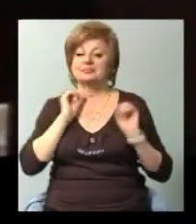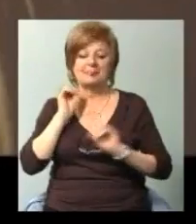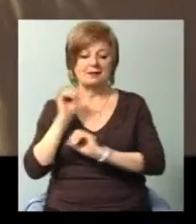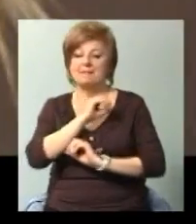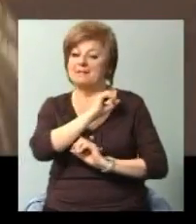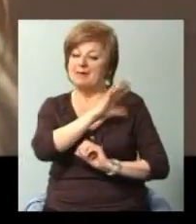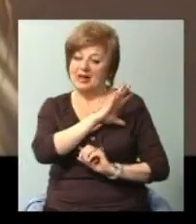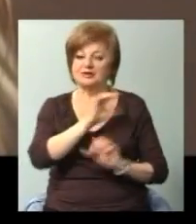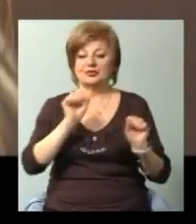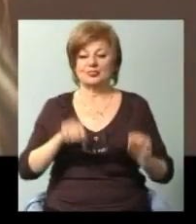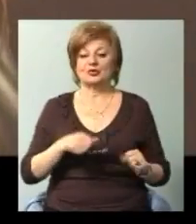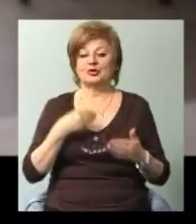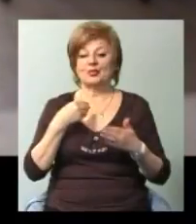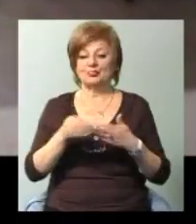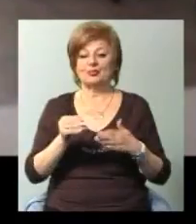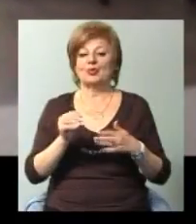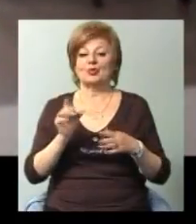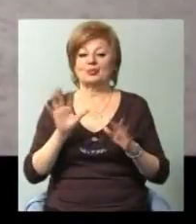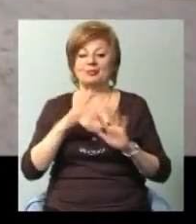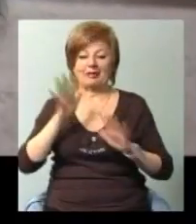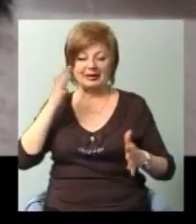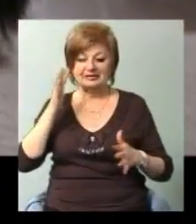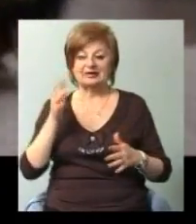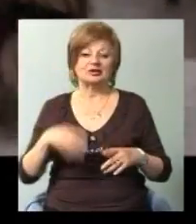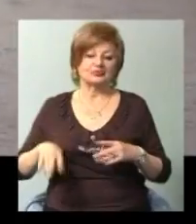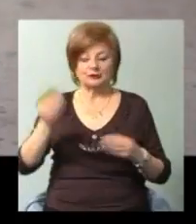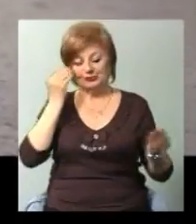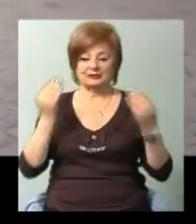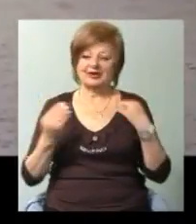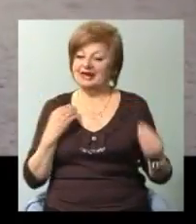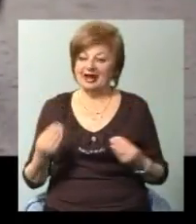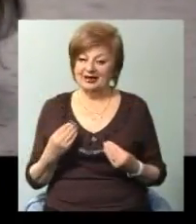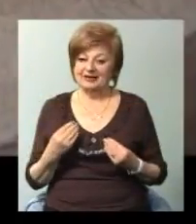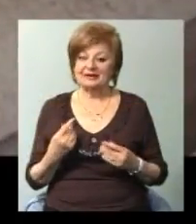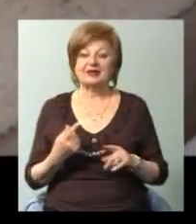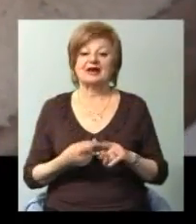бантики, купувати блискучі шпильки і нашийники з різними прикрасами.